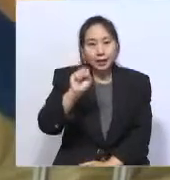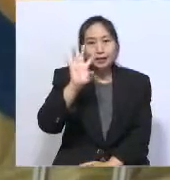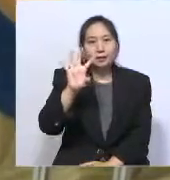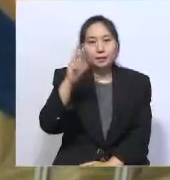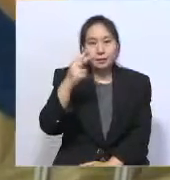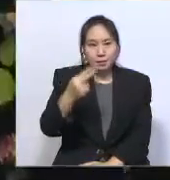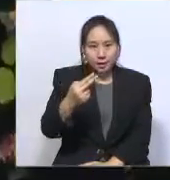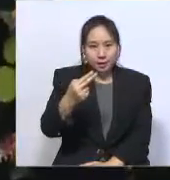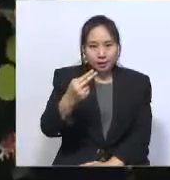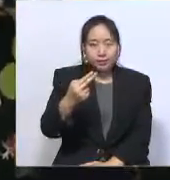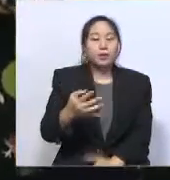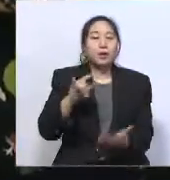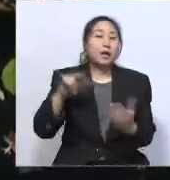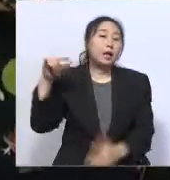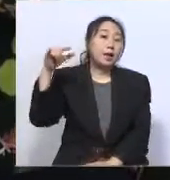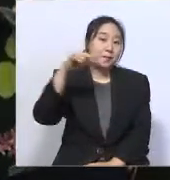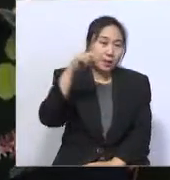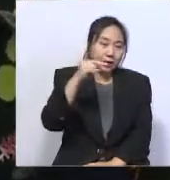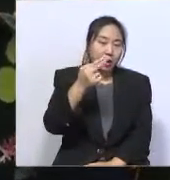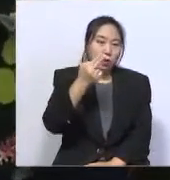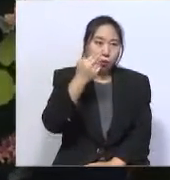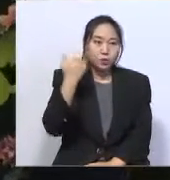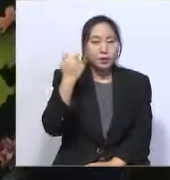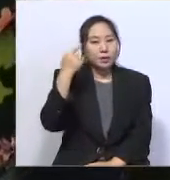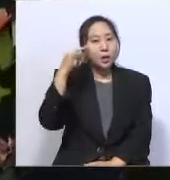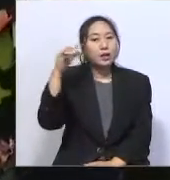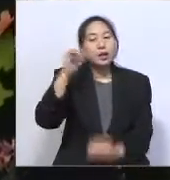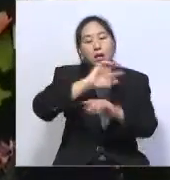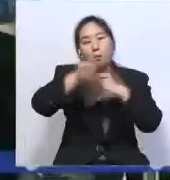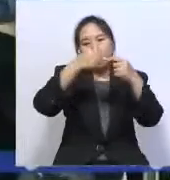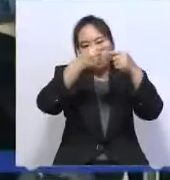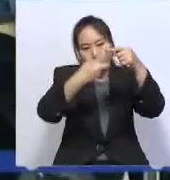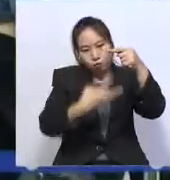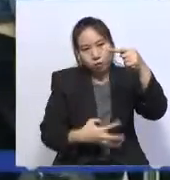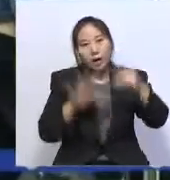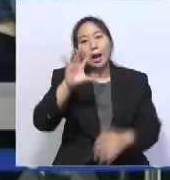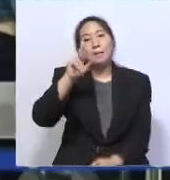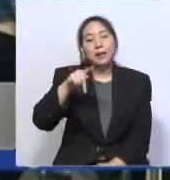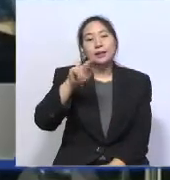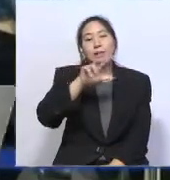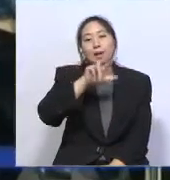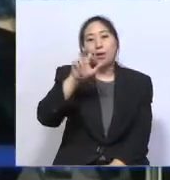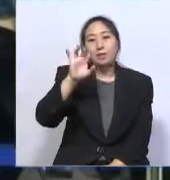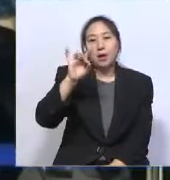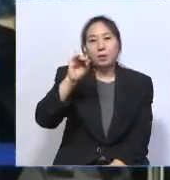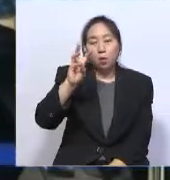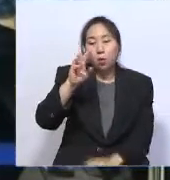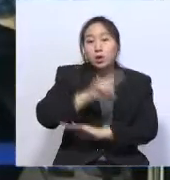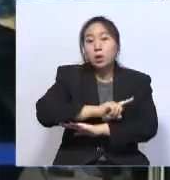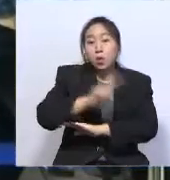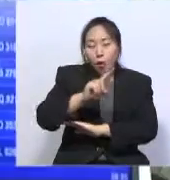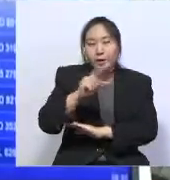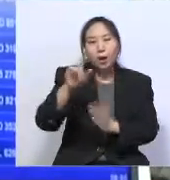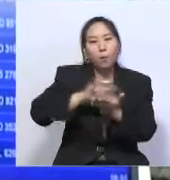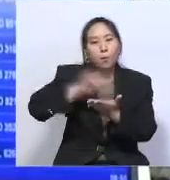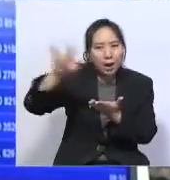คนค่ะส่วนเที่ยวบินในภาพรวมนะคะก็คาดว่ามีเที่ยวบินทั้งหมด 5,386 เที่ยวเฉลี่ยวันละ770เ